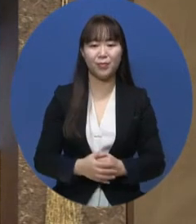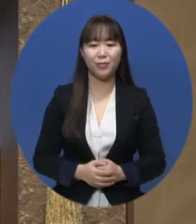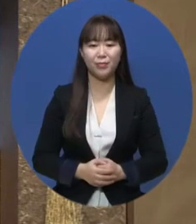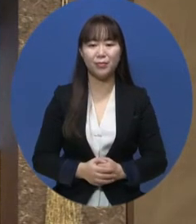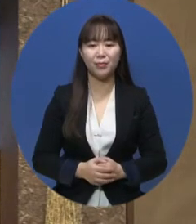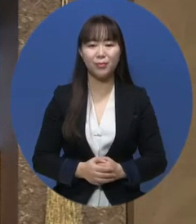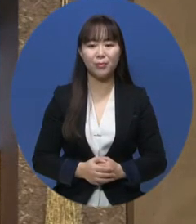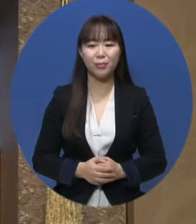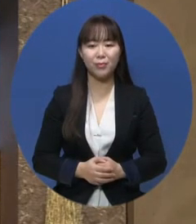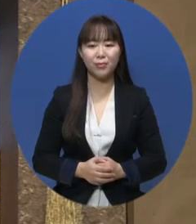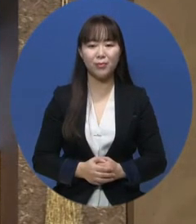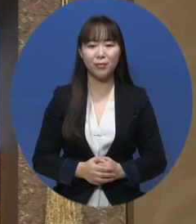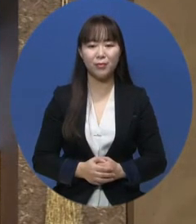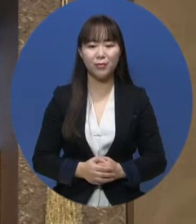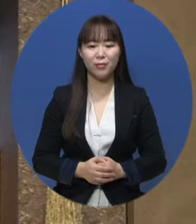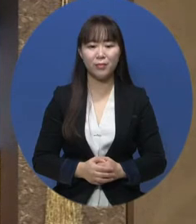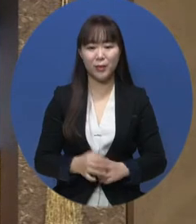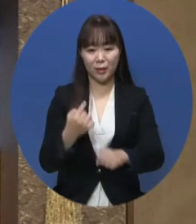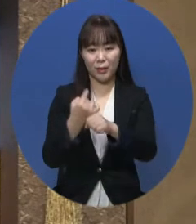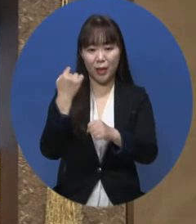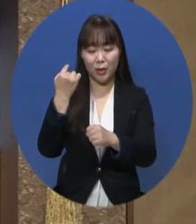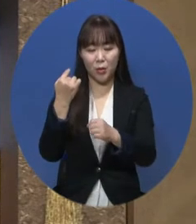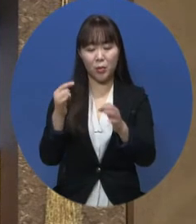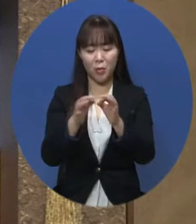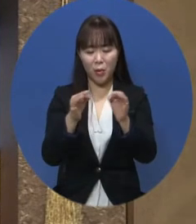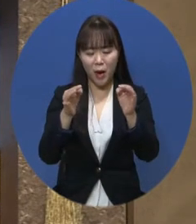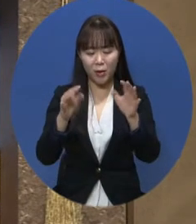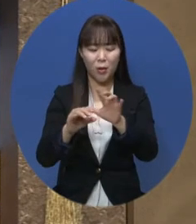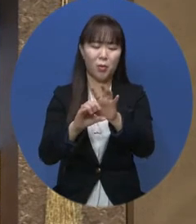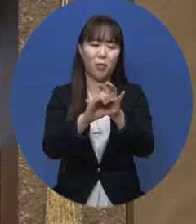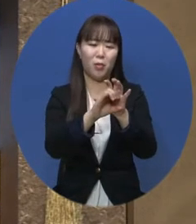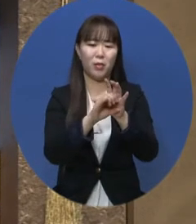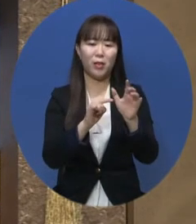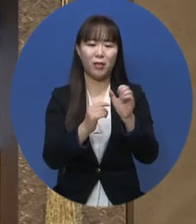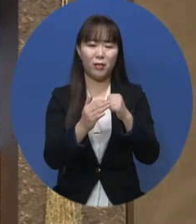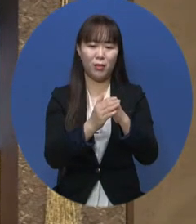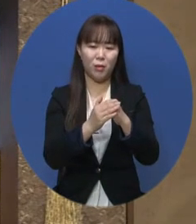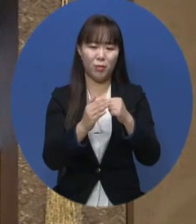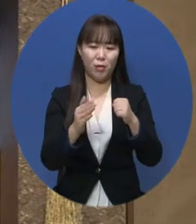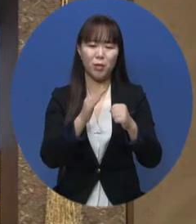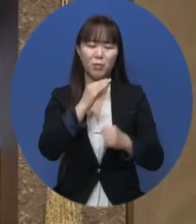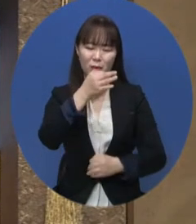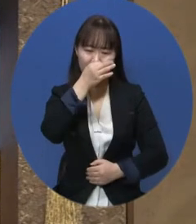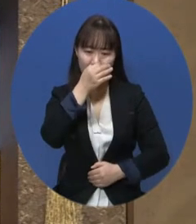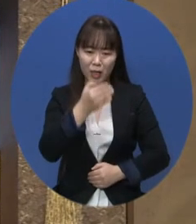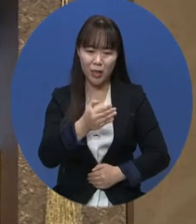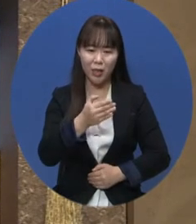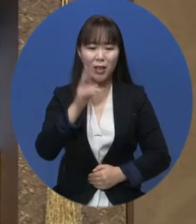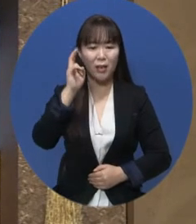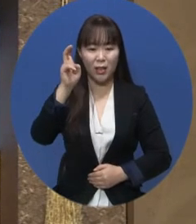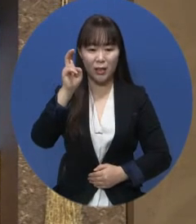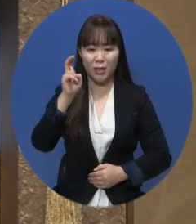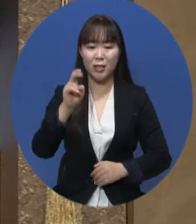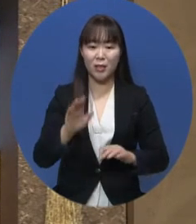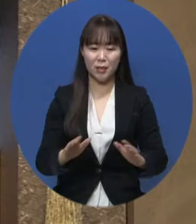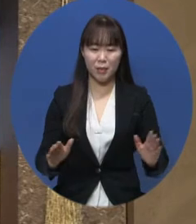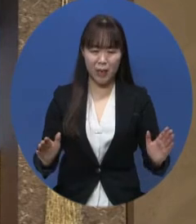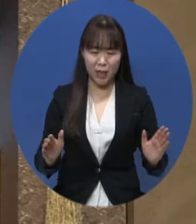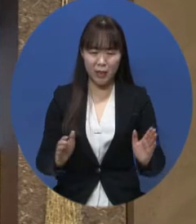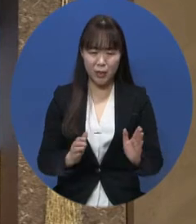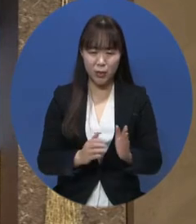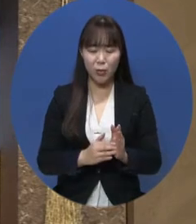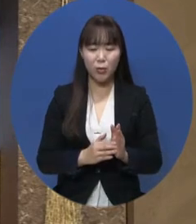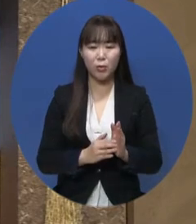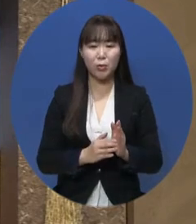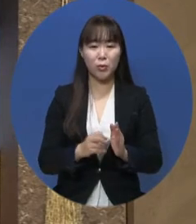드립니다. 지난 한 해 동안 코로나로 인해서 너무 힘들으셨는데 지금 이